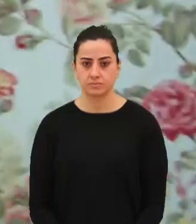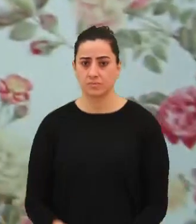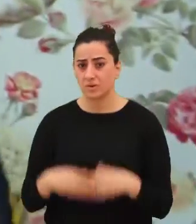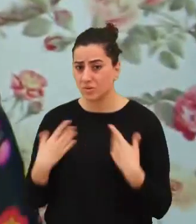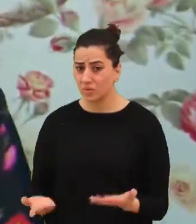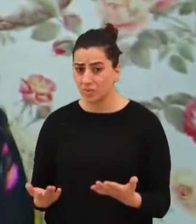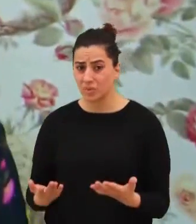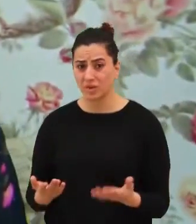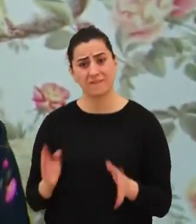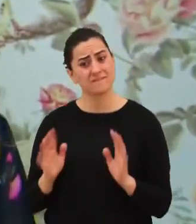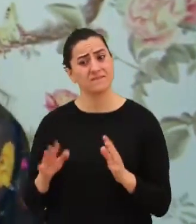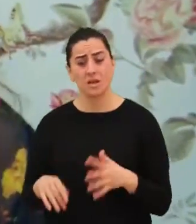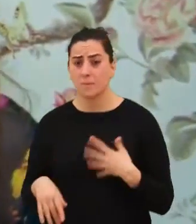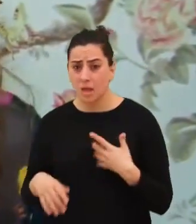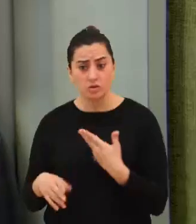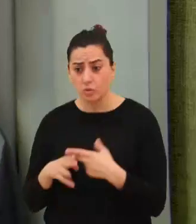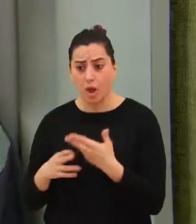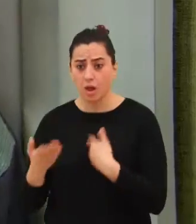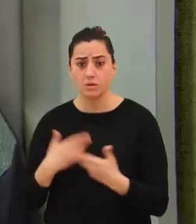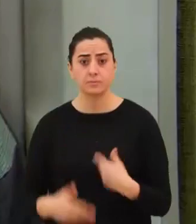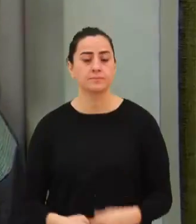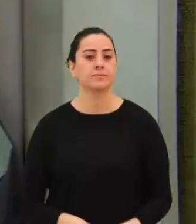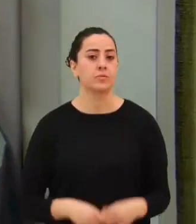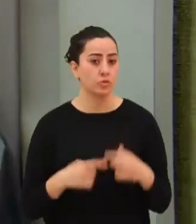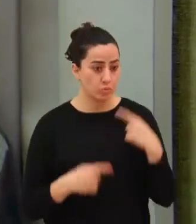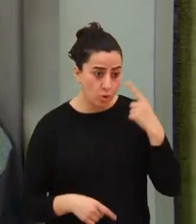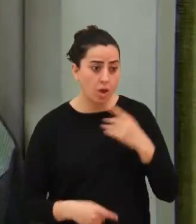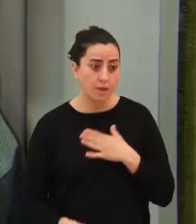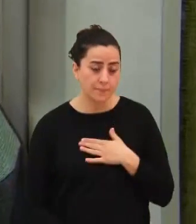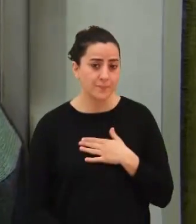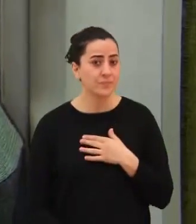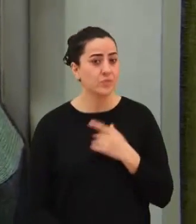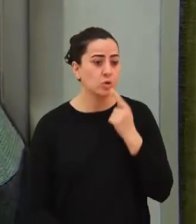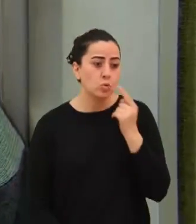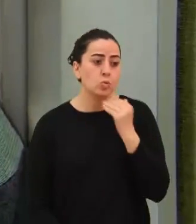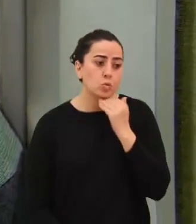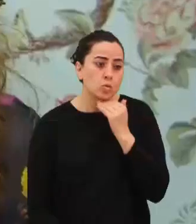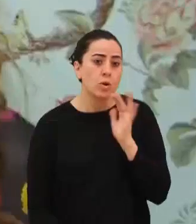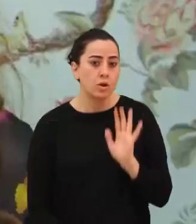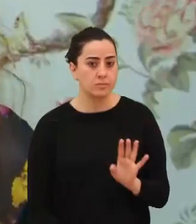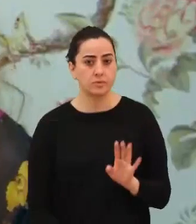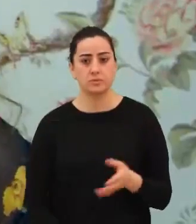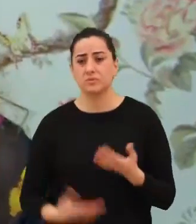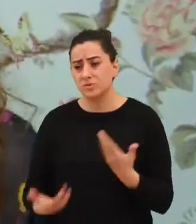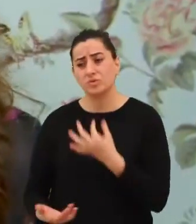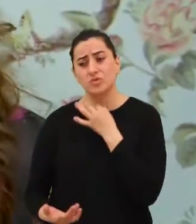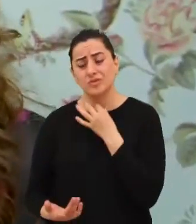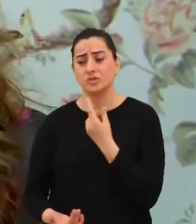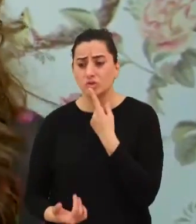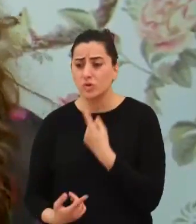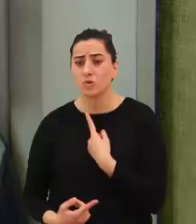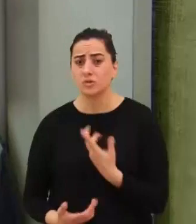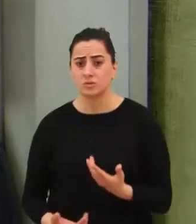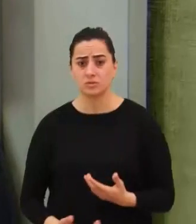Ay, ay çatlayacağım, anlat hemen. Rüyam Hanım, Selim'e dilim varmıyor emme. Ay lütfen dilim varsın